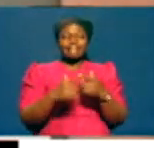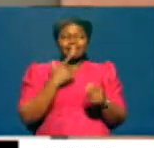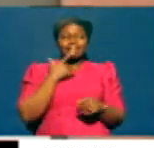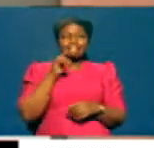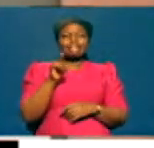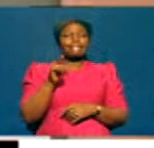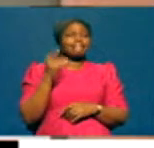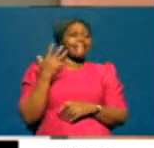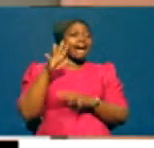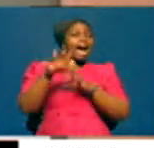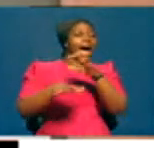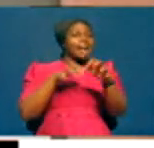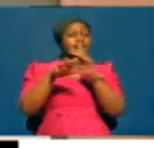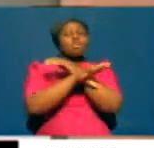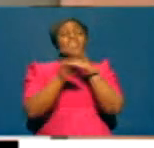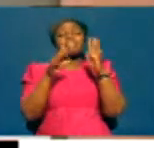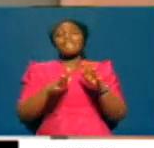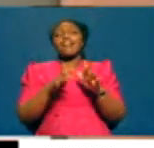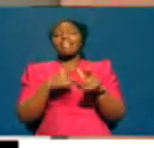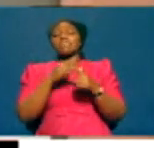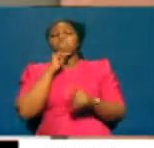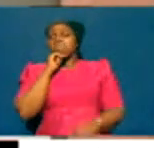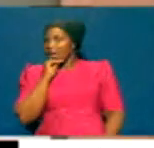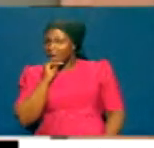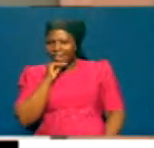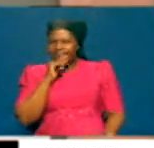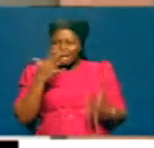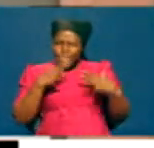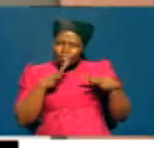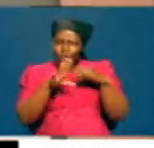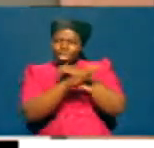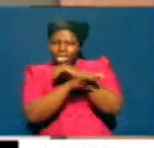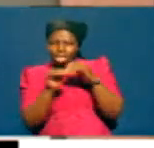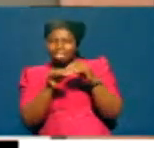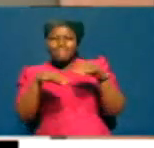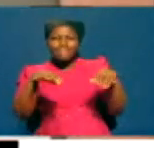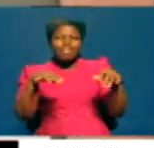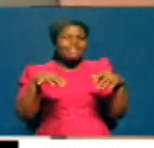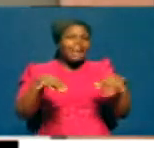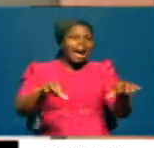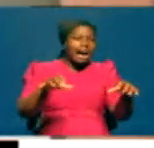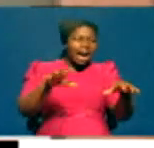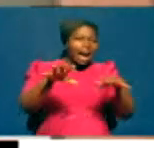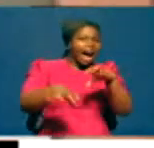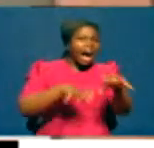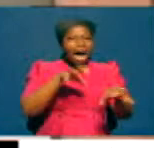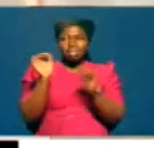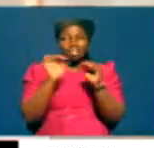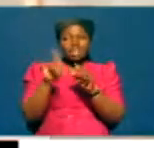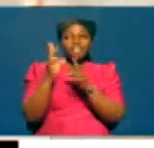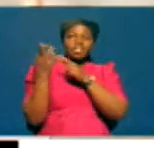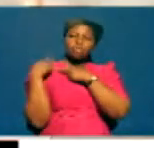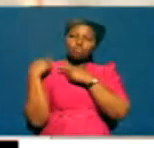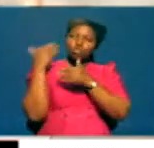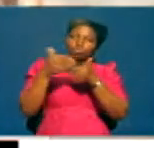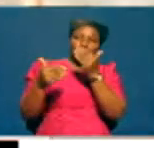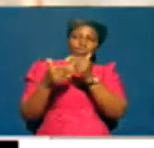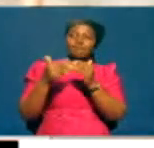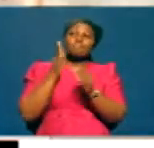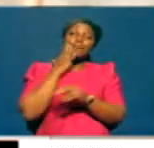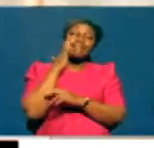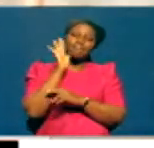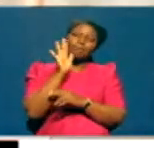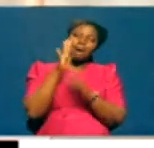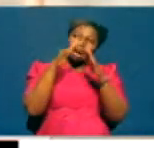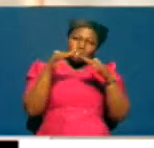mifugo, unashangaa watu wa mifugo wanaweza kusafirisha mifugo namna gani na kipikipi ambaye haina keria huyo kijana.